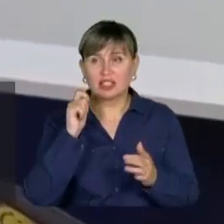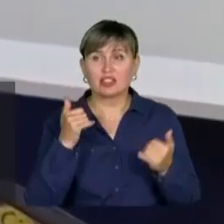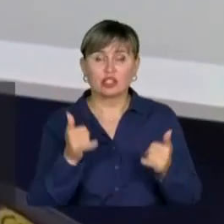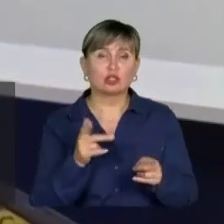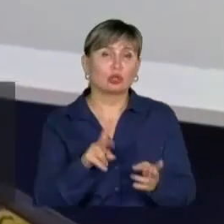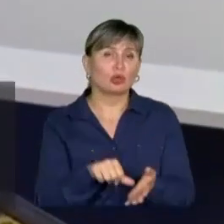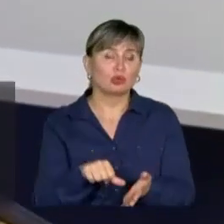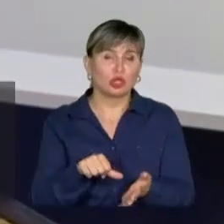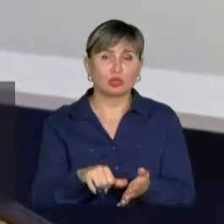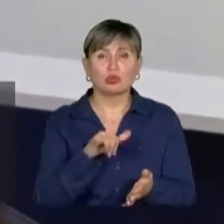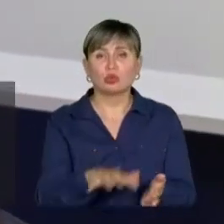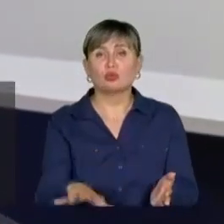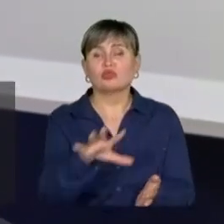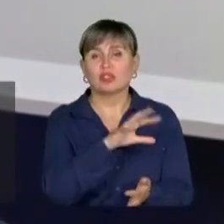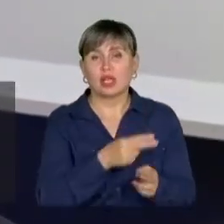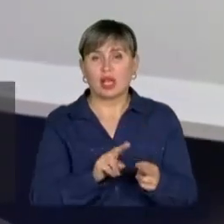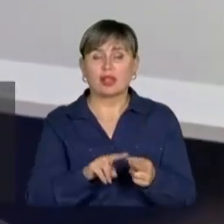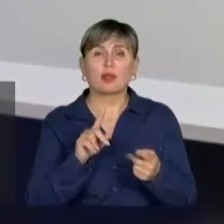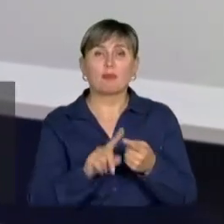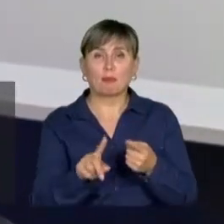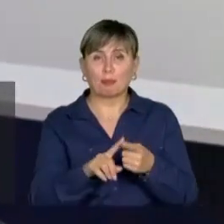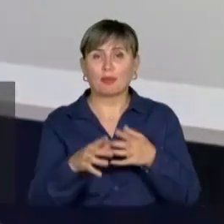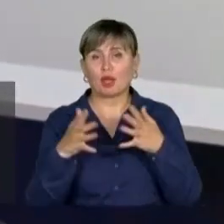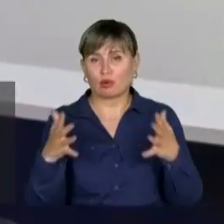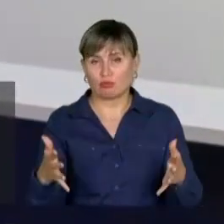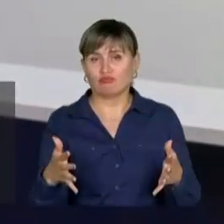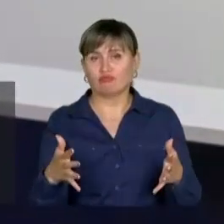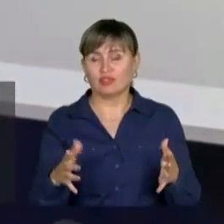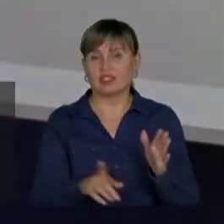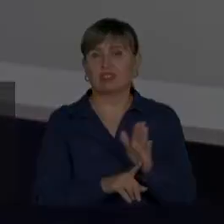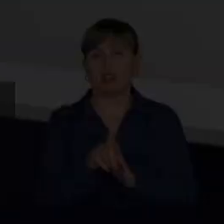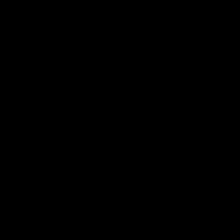участвует, у них у всех это первый такой большой старт. Для них это мотивация.